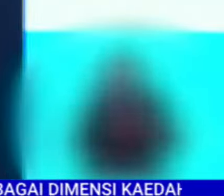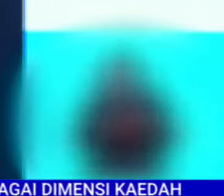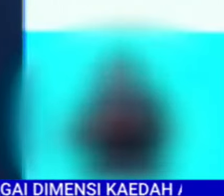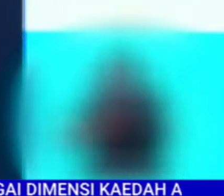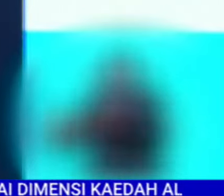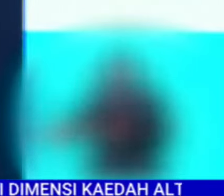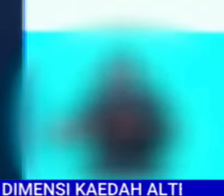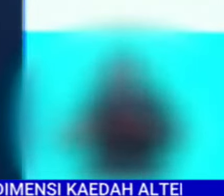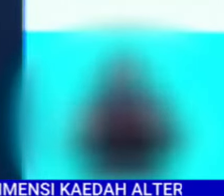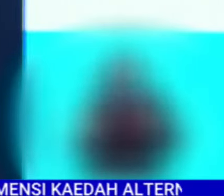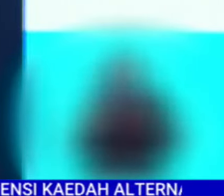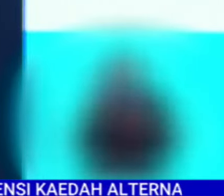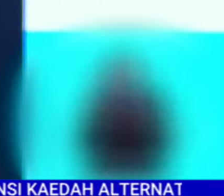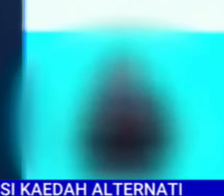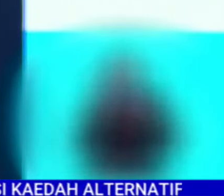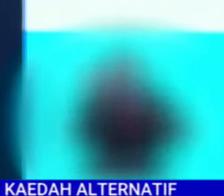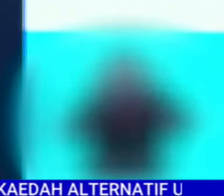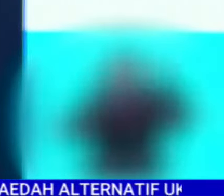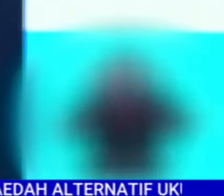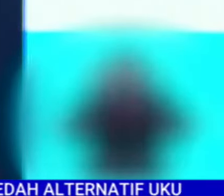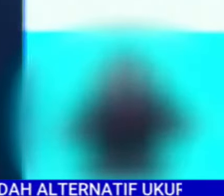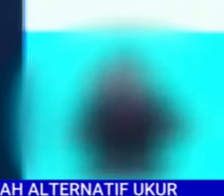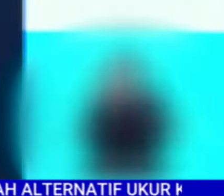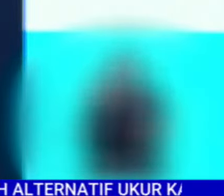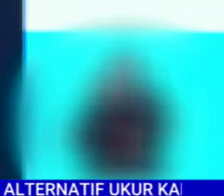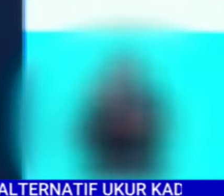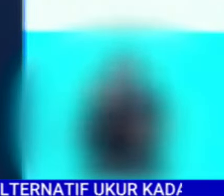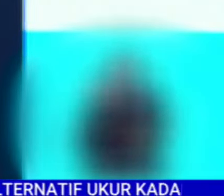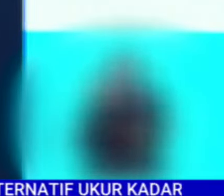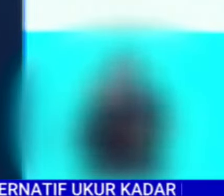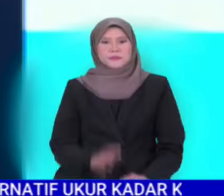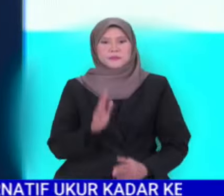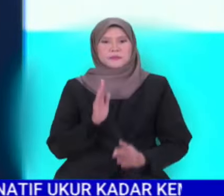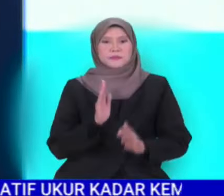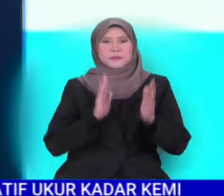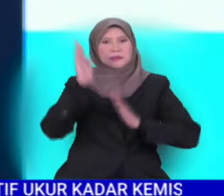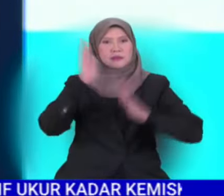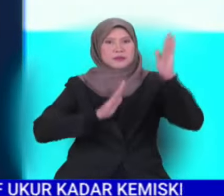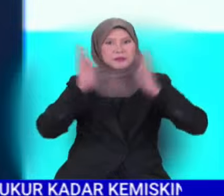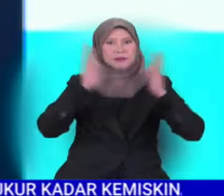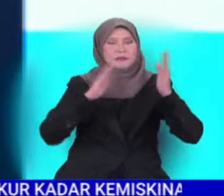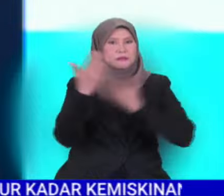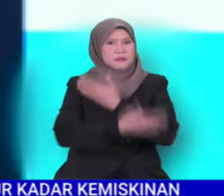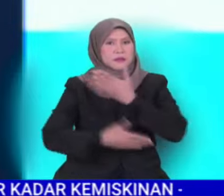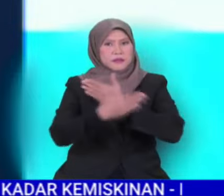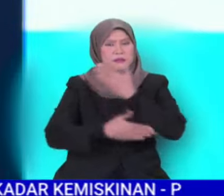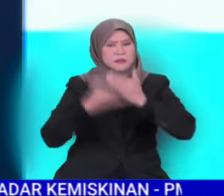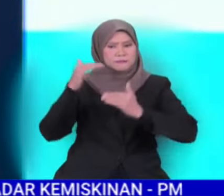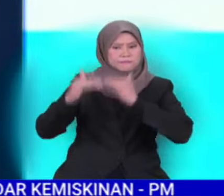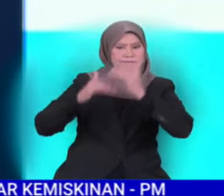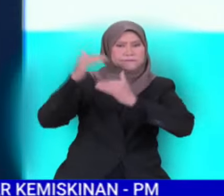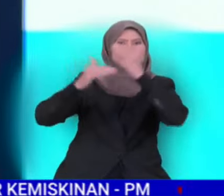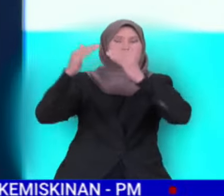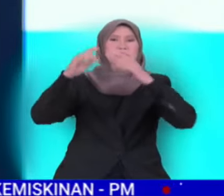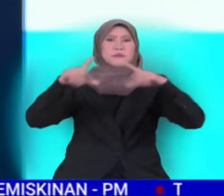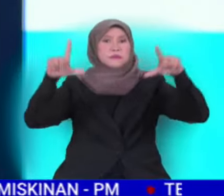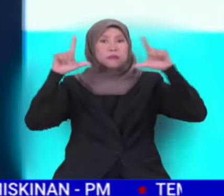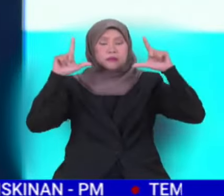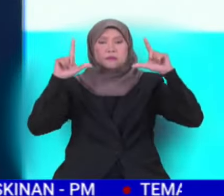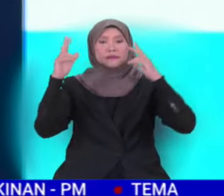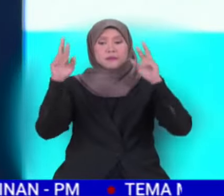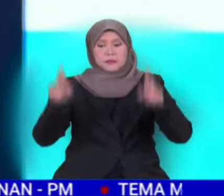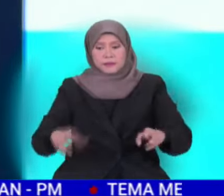Kita mahu Malaysia ini dikenali sebagai negara madani yang mampu diangkat martabat rakyat